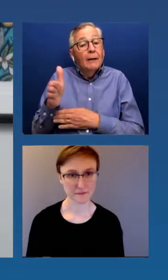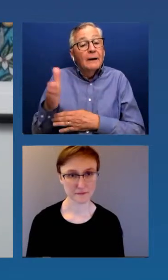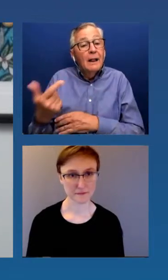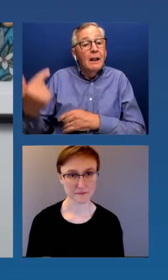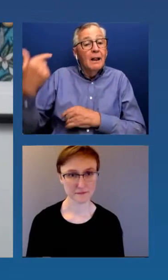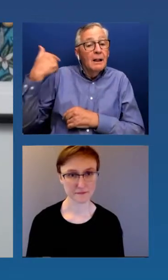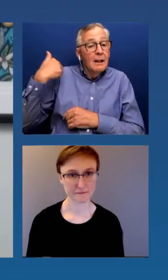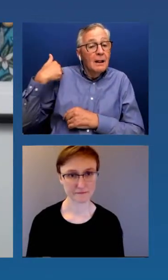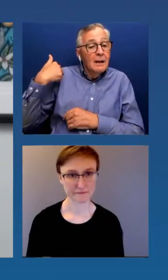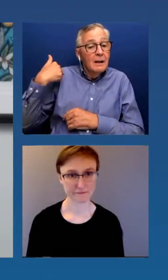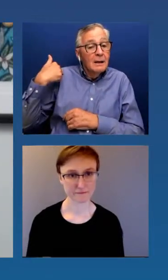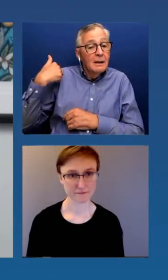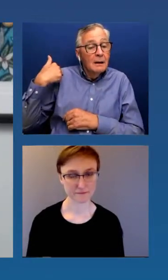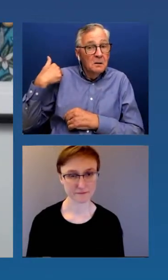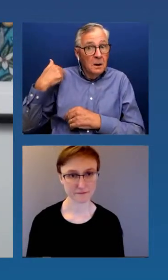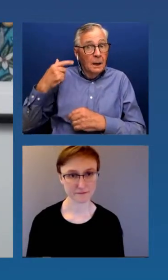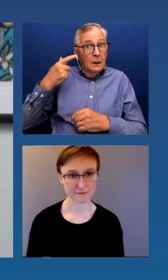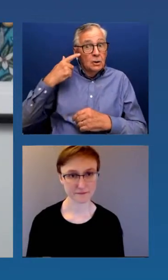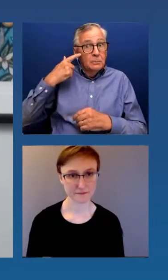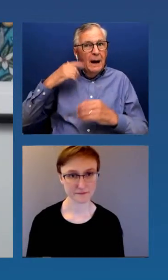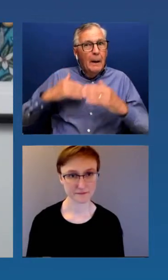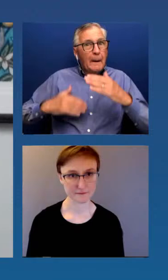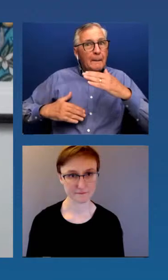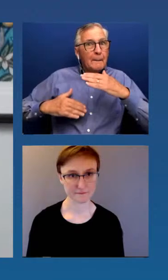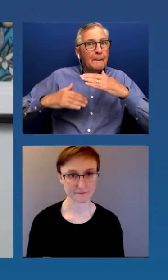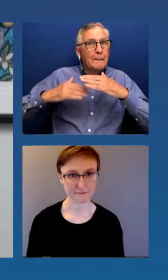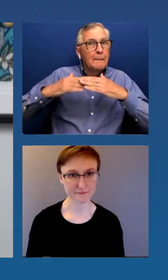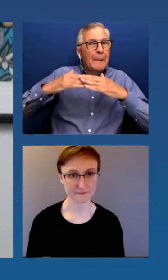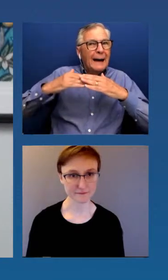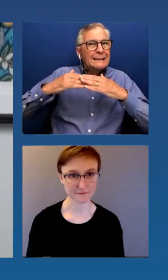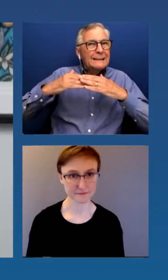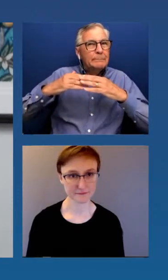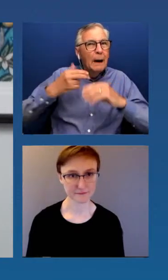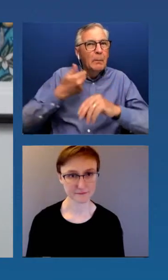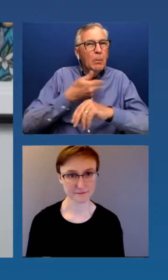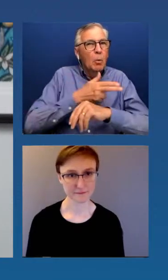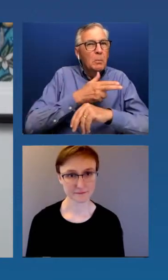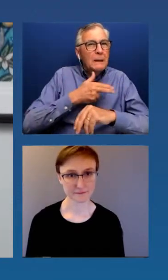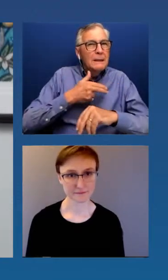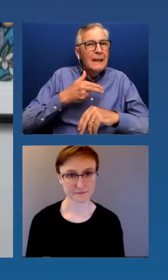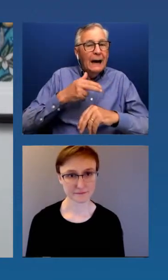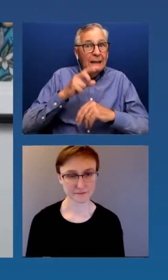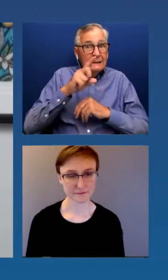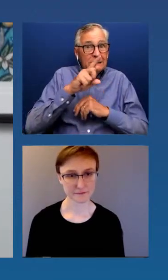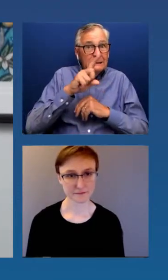année. Je pense que le maximum nombre de personnes dans les hôpitaux, c'était